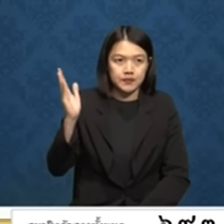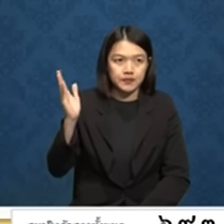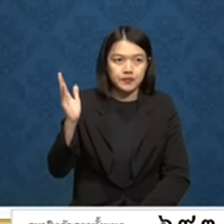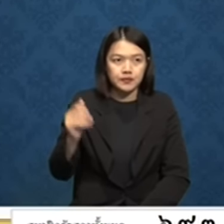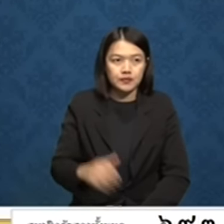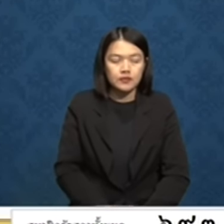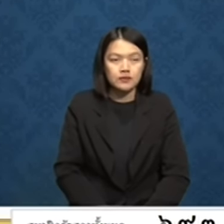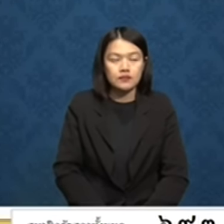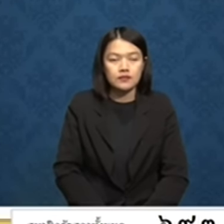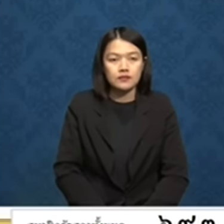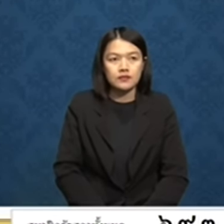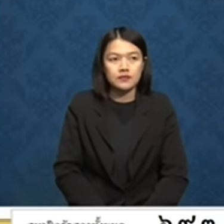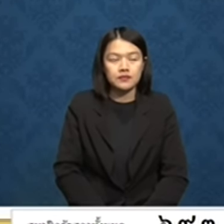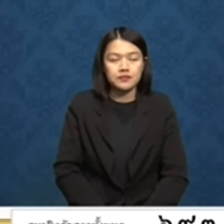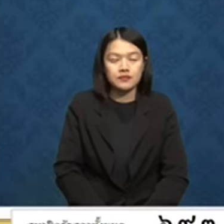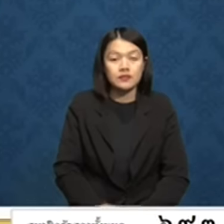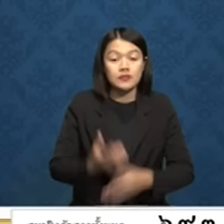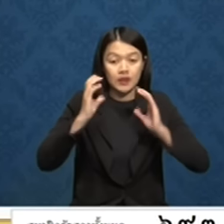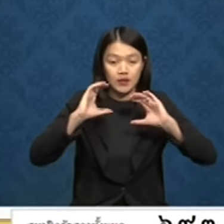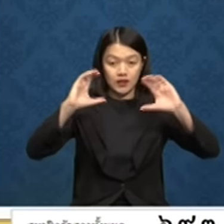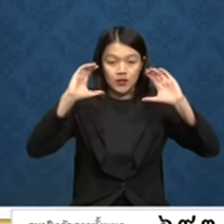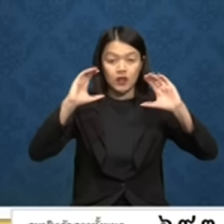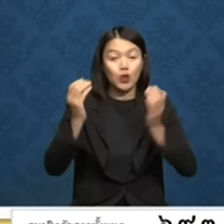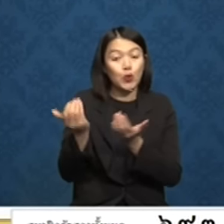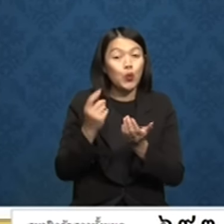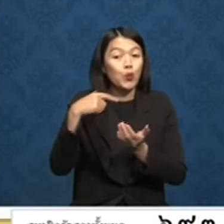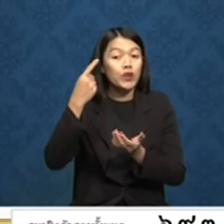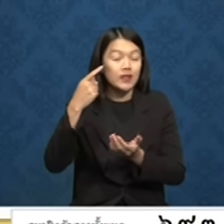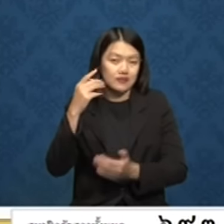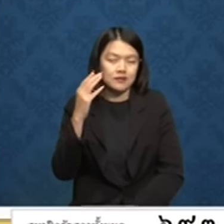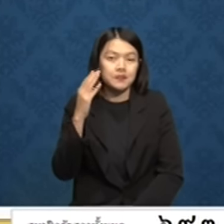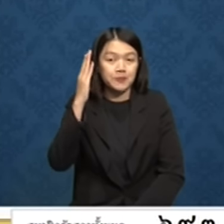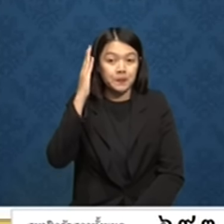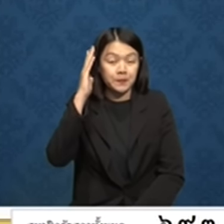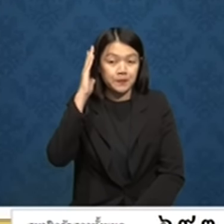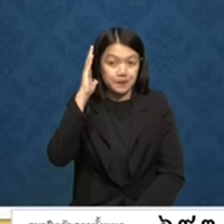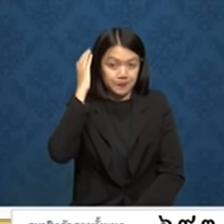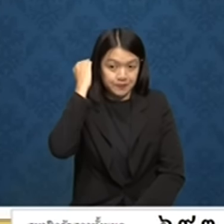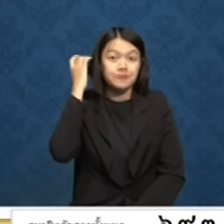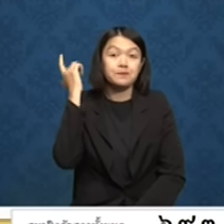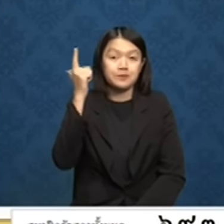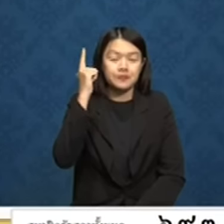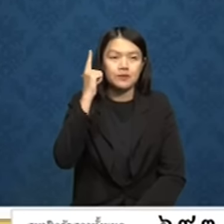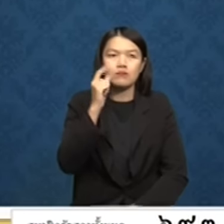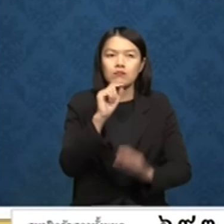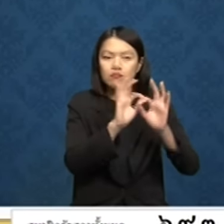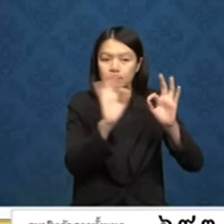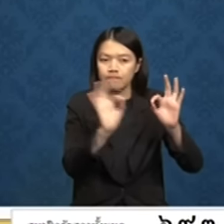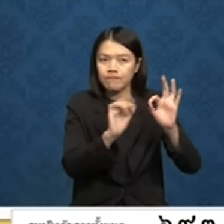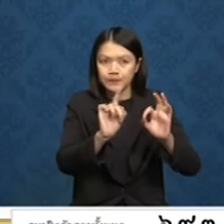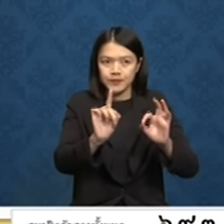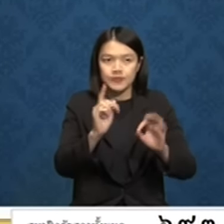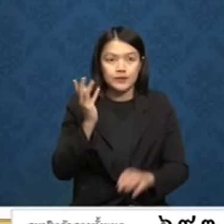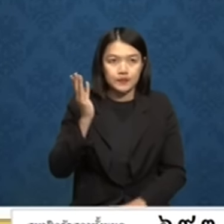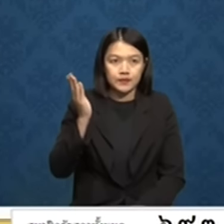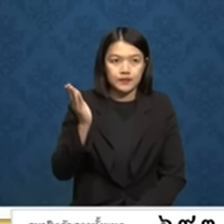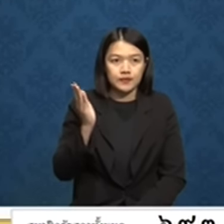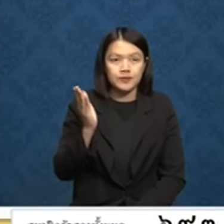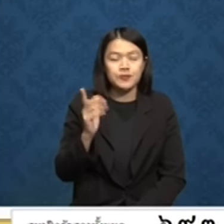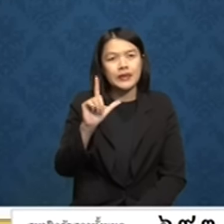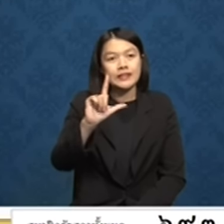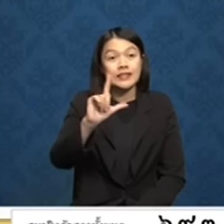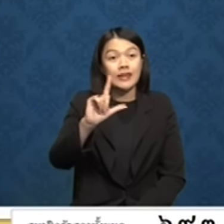ในรัฐบาลของลูกสาวรัฐบาลของคุณแพทองธารชินวัตรเขียนเกี่ยวกับจังหวัดชายแดนภาคใต้ไว้อย่างไรนี่ครับผมไฮไลท์สีเ